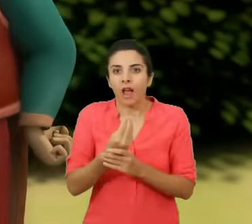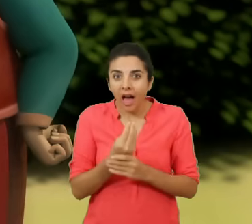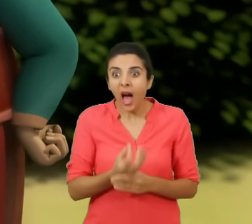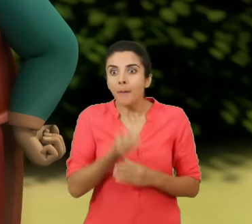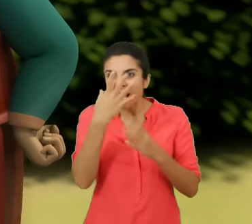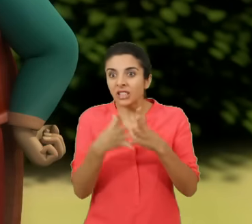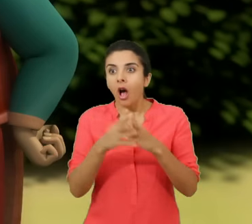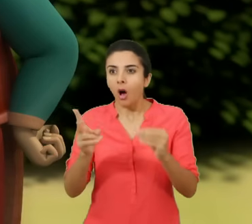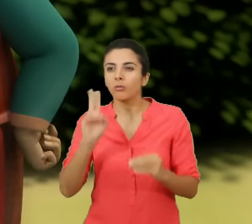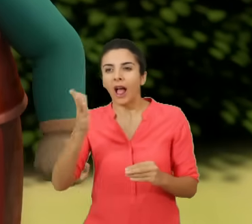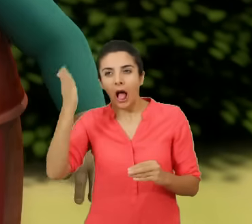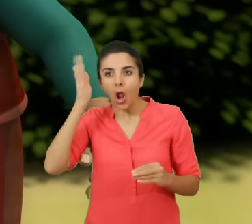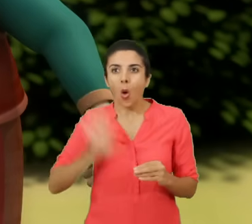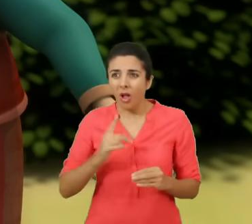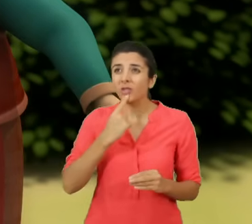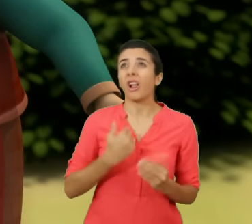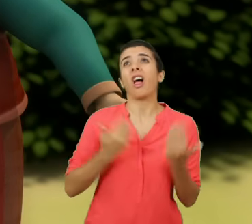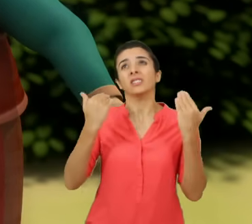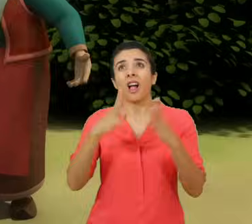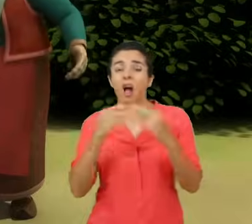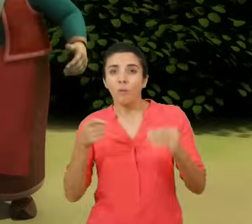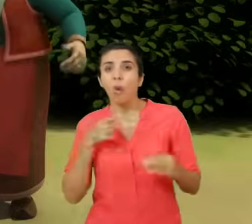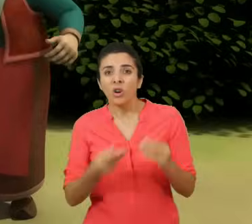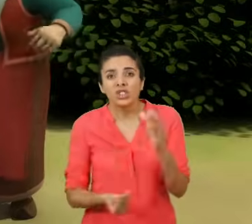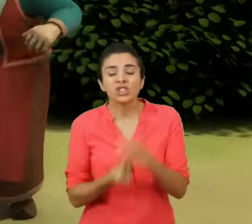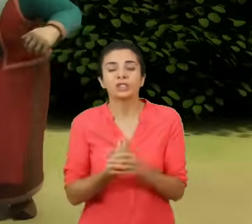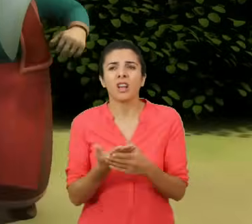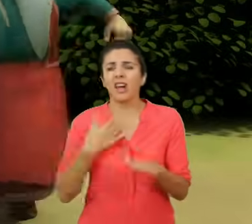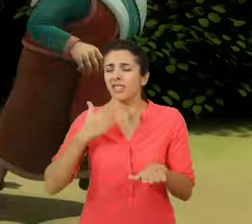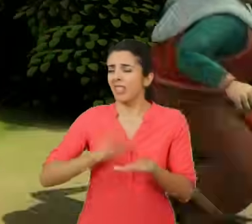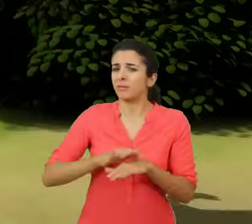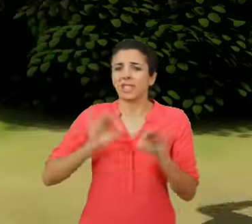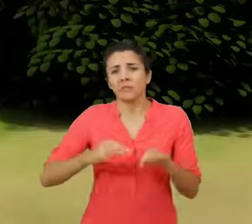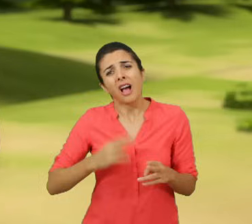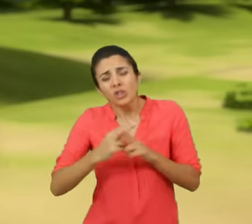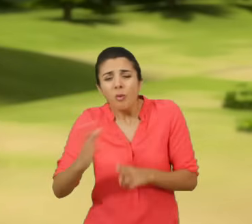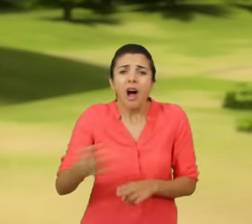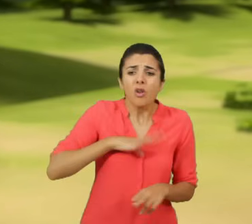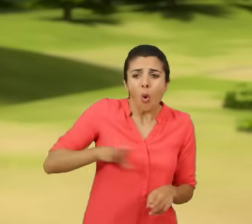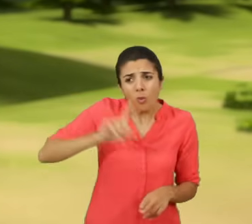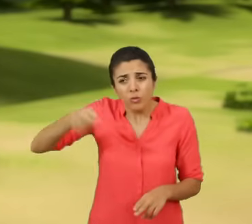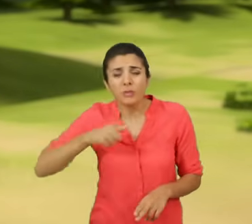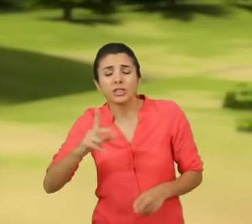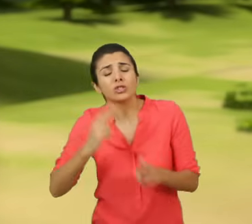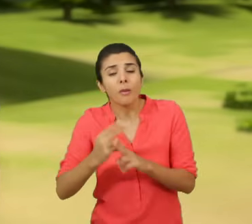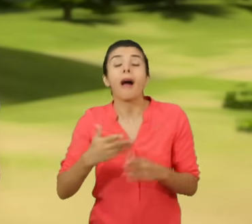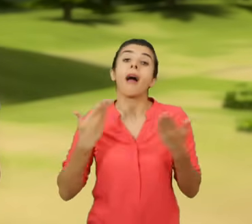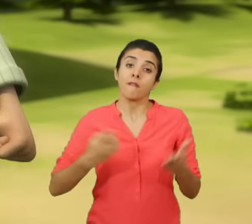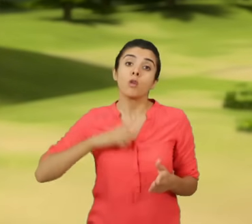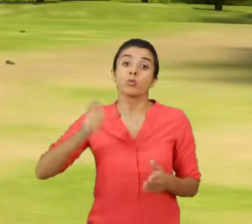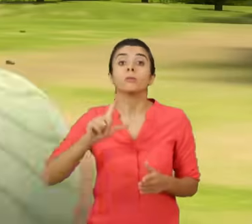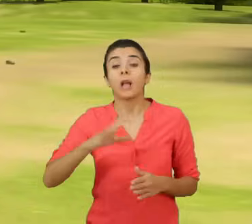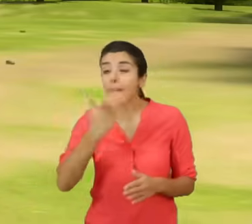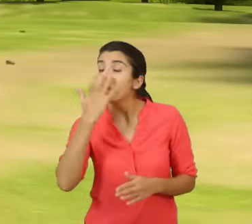göre. O dilemiş olabilir. Ne yapacağız şimdi? Ay ne duruyoruz. Gidip bulalım oğlumu. Evet bulalım. Beni